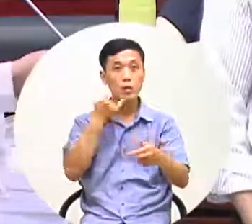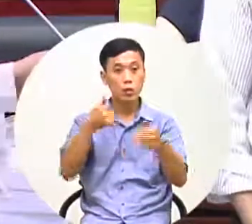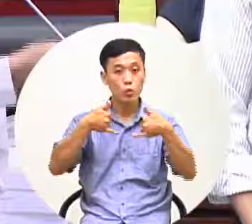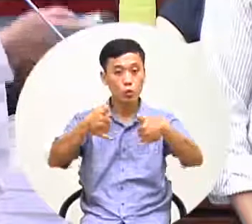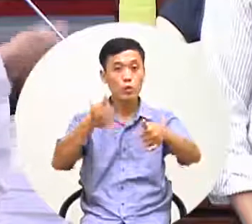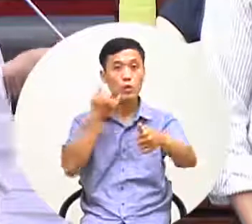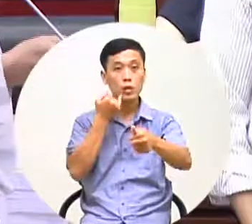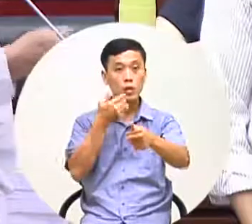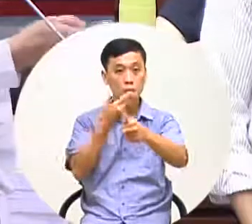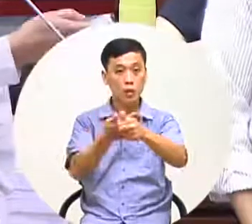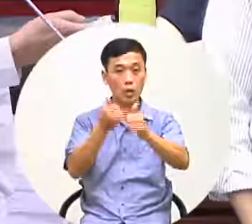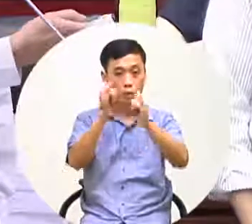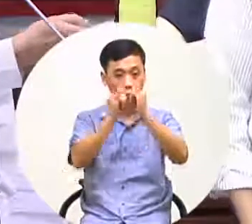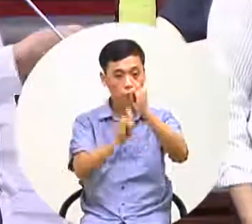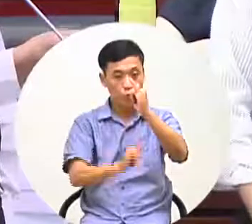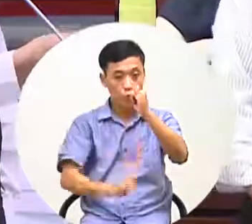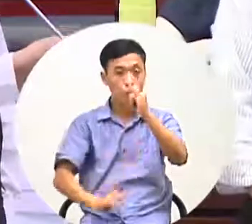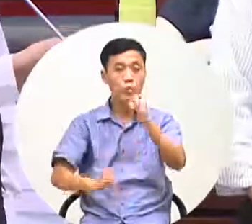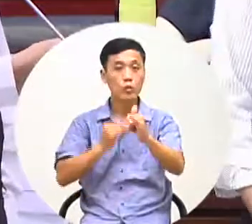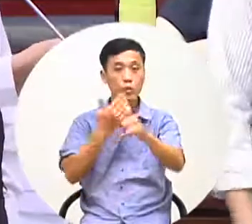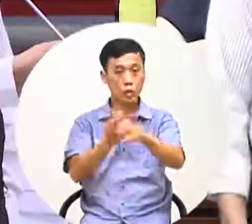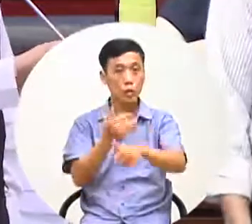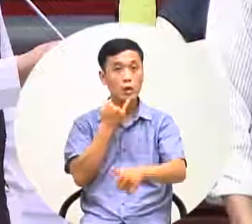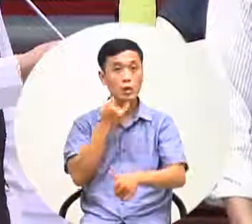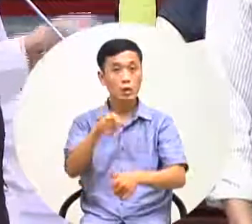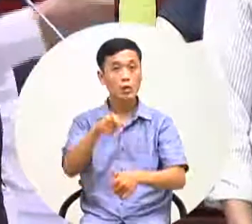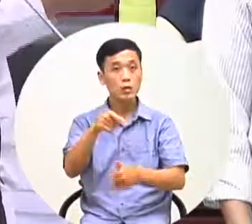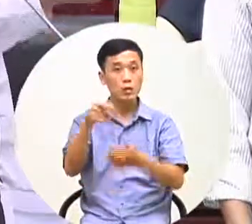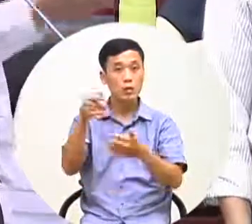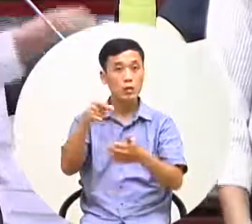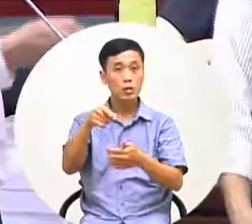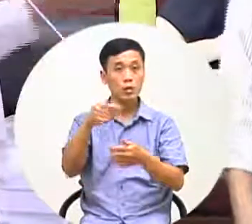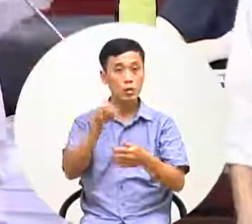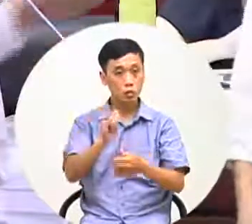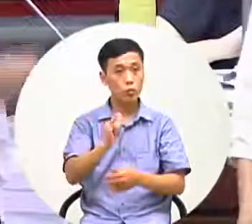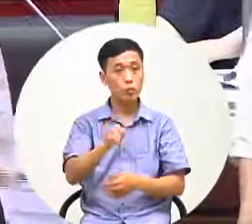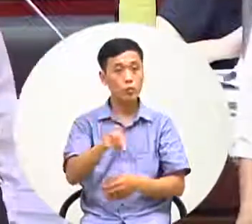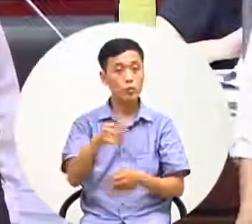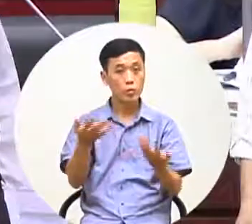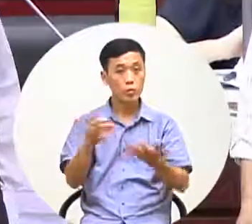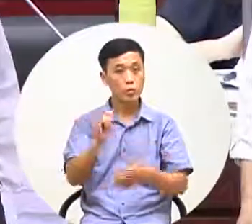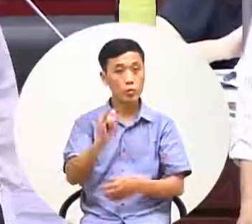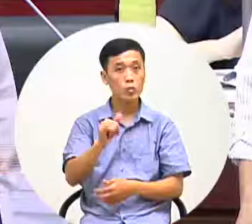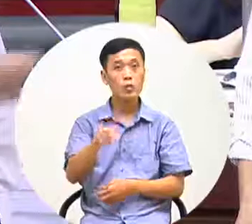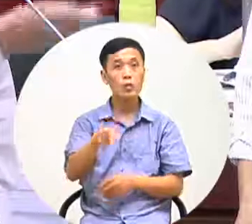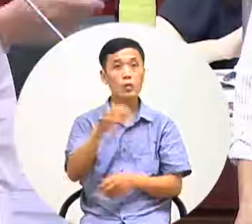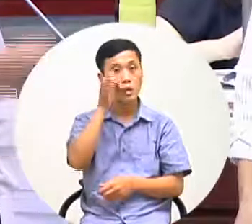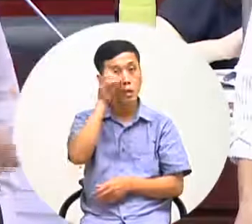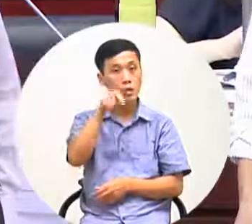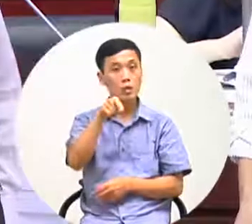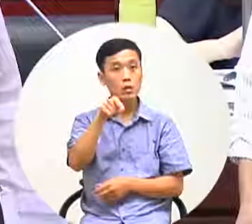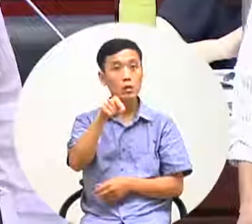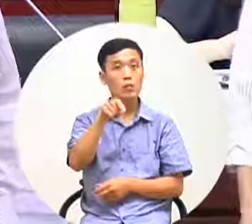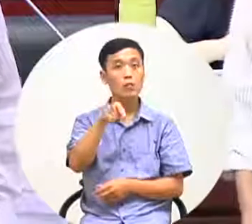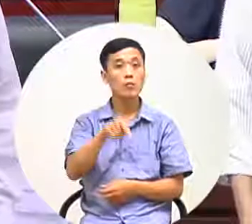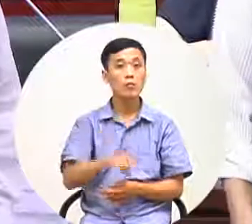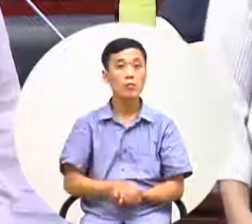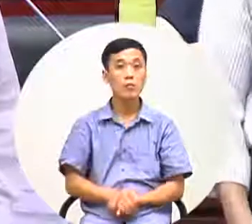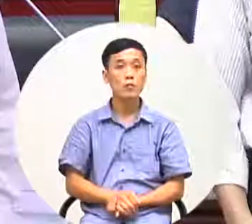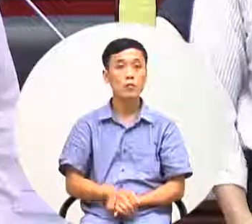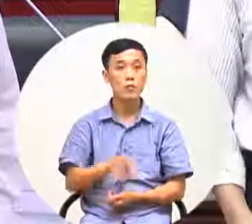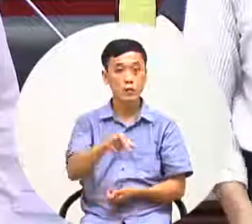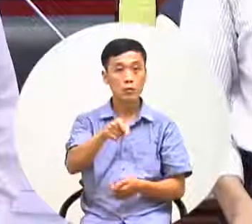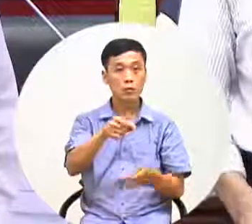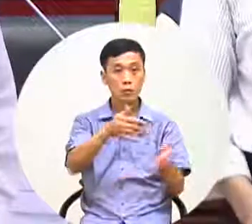常非常好的一件事情，对不对？你看这个是那个桥，你的桥面那么